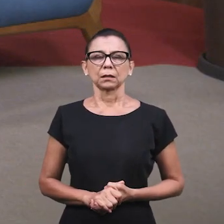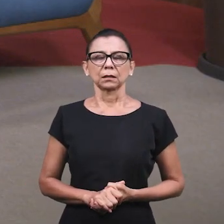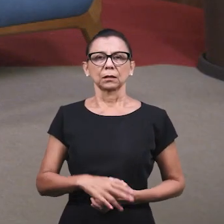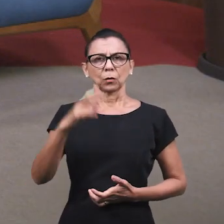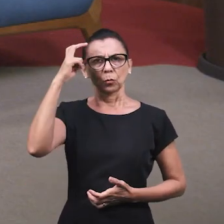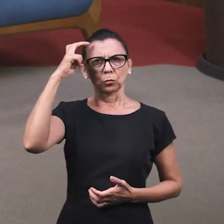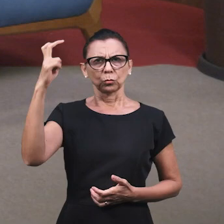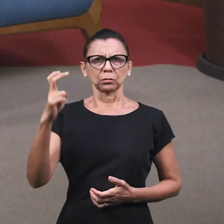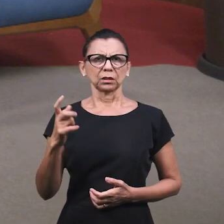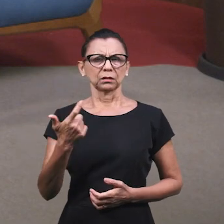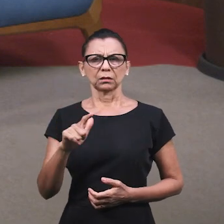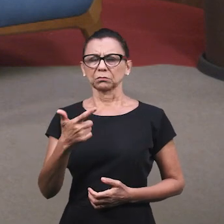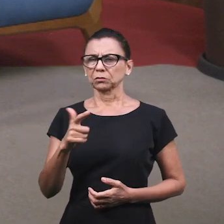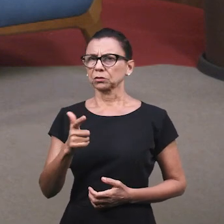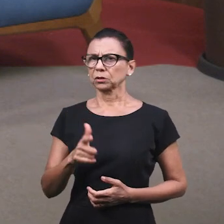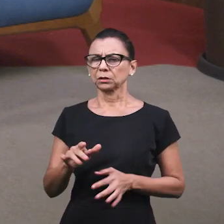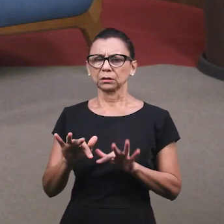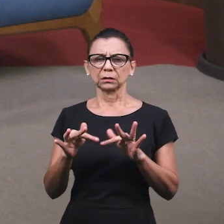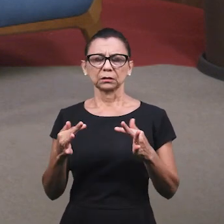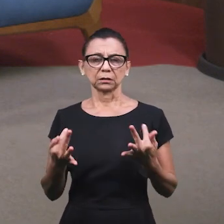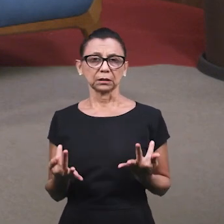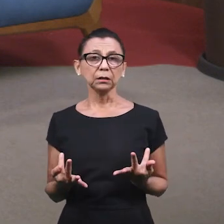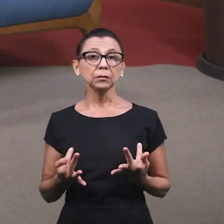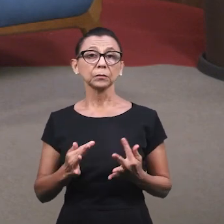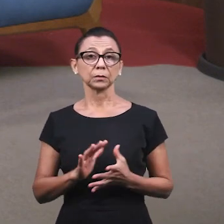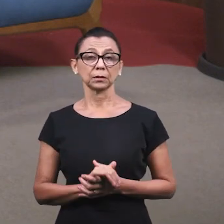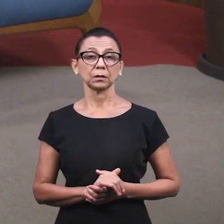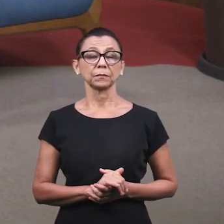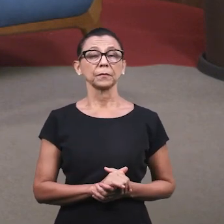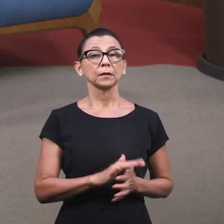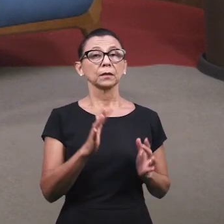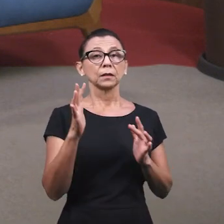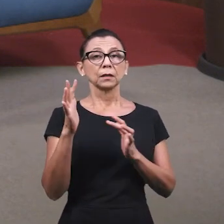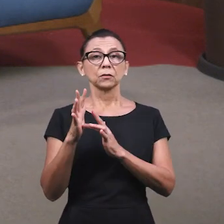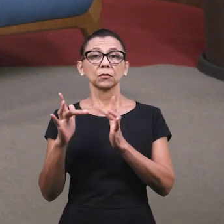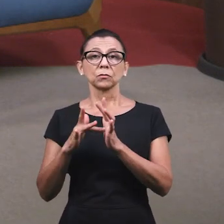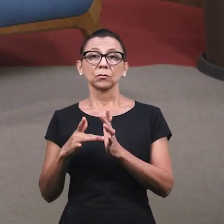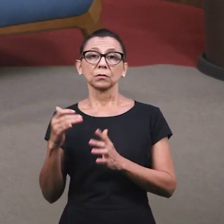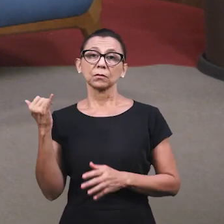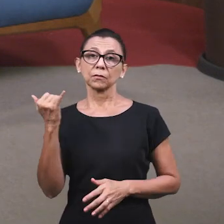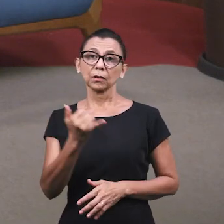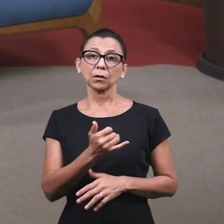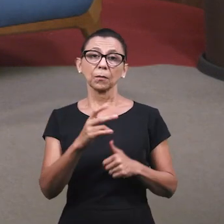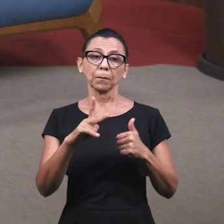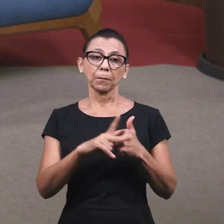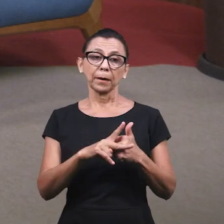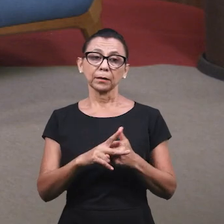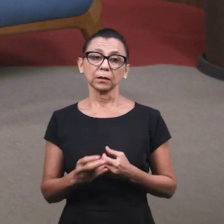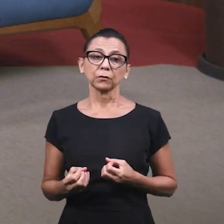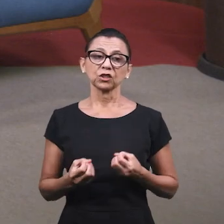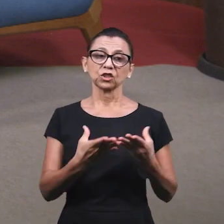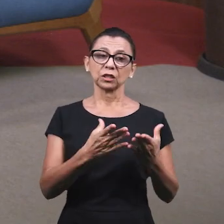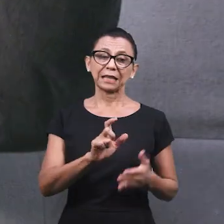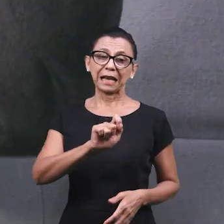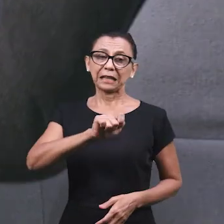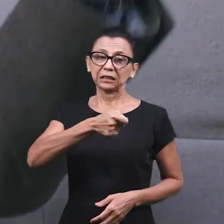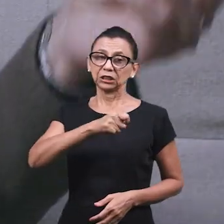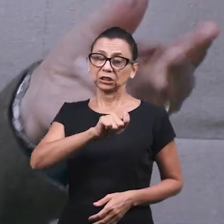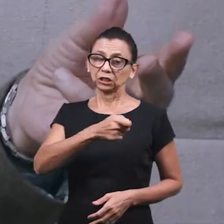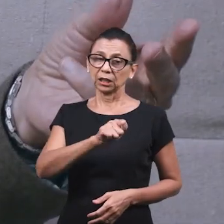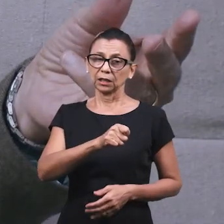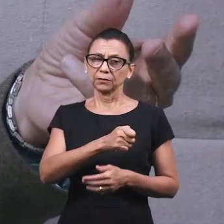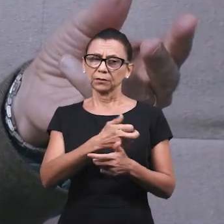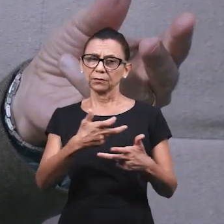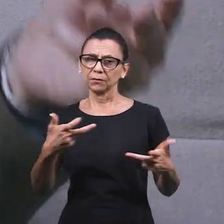public, il n'avait pas de ça. Quand Jésus dit qu'il lui donnerait les clés du royaume, cela ne